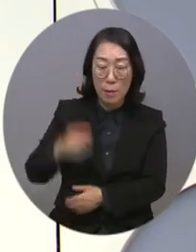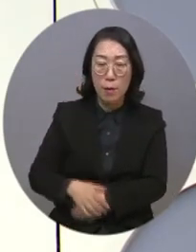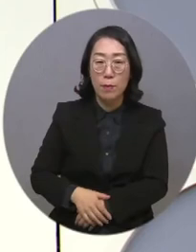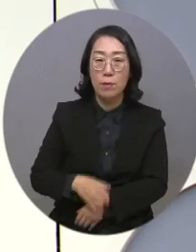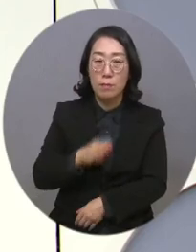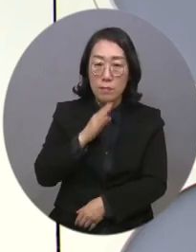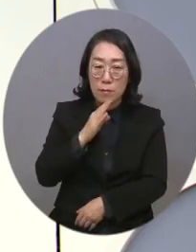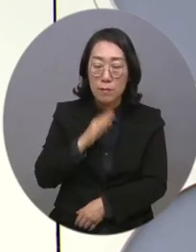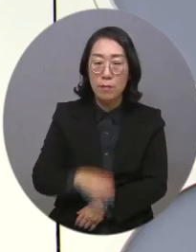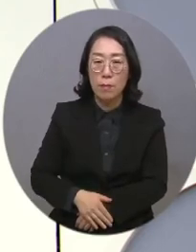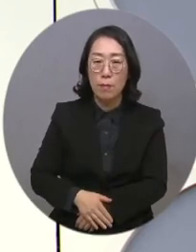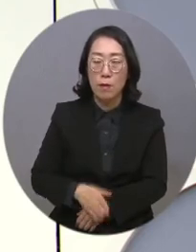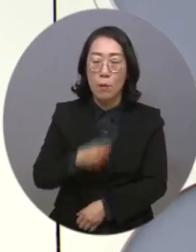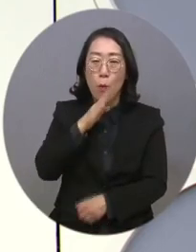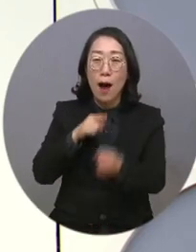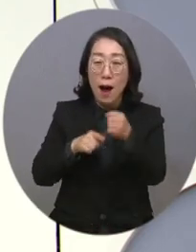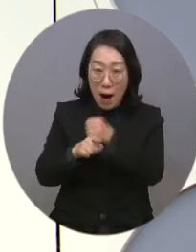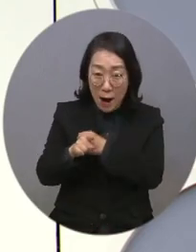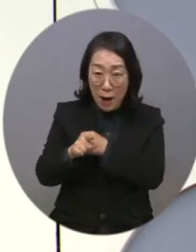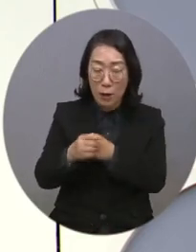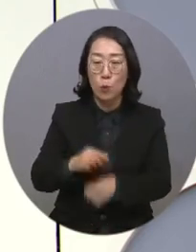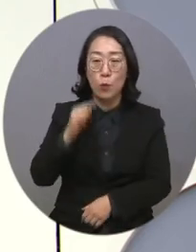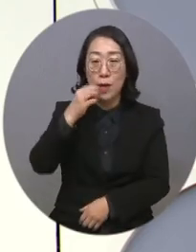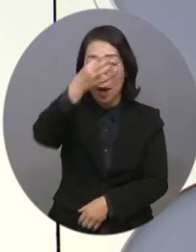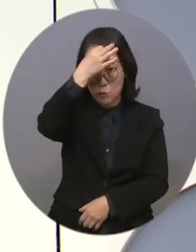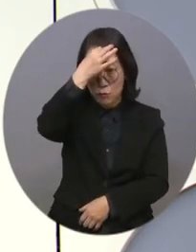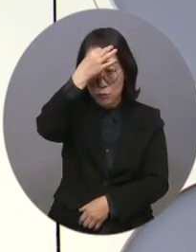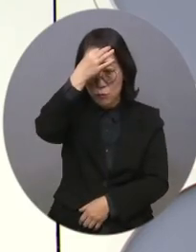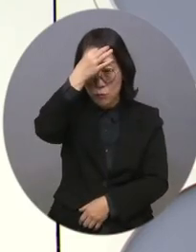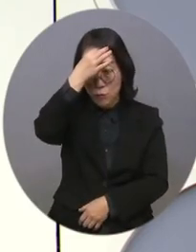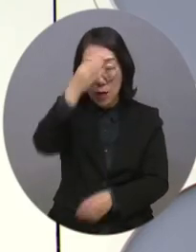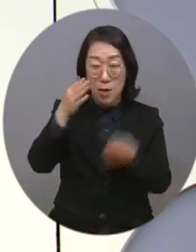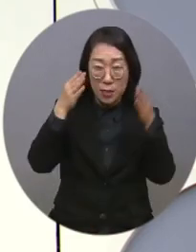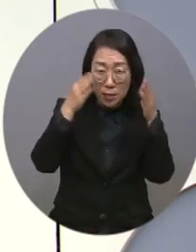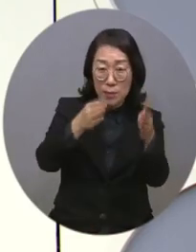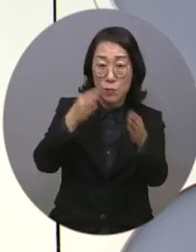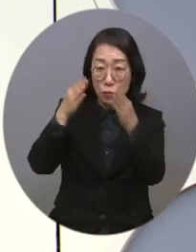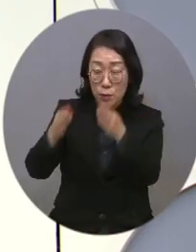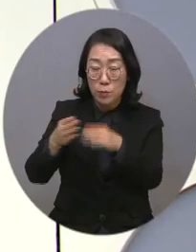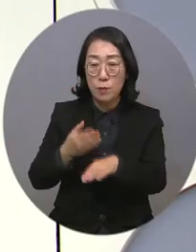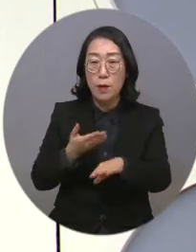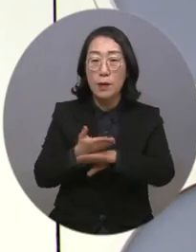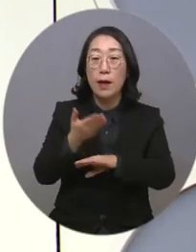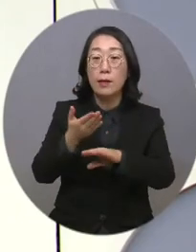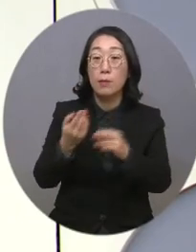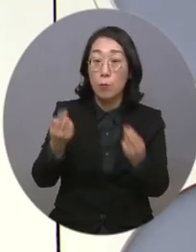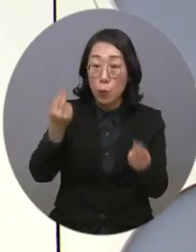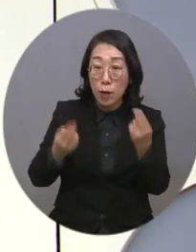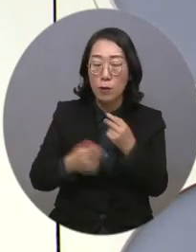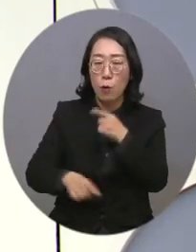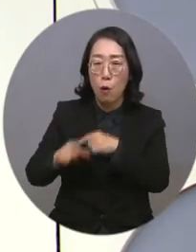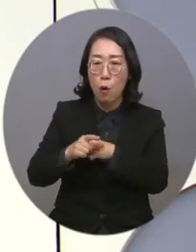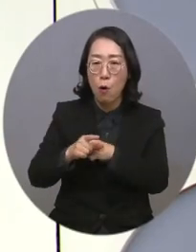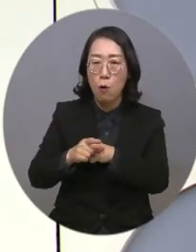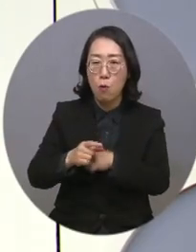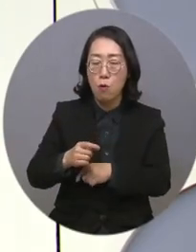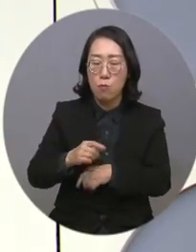분야에 몰두하고 또는 예술 분야에 몰두하면 우리나라도 어떤 나라 못지않게 위대한 과학자가 나오고 위대한